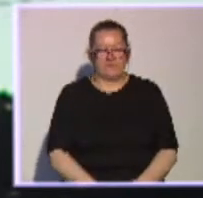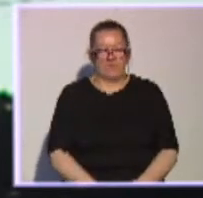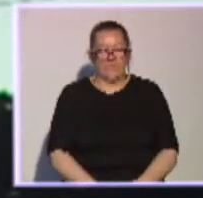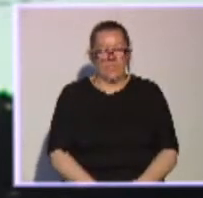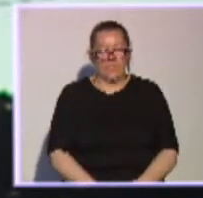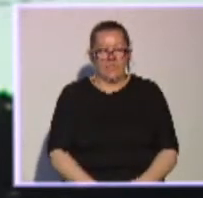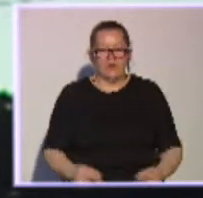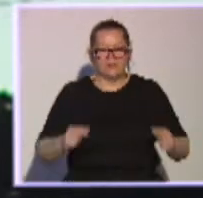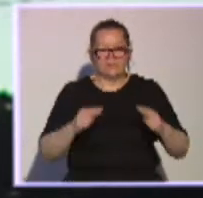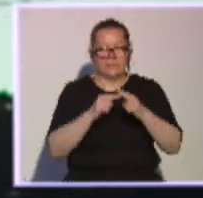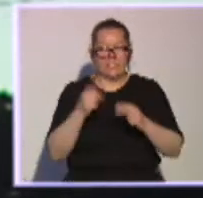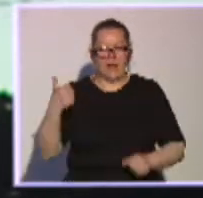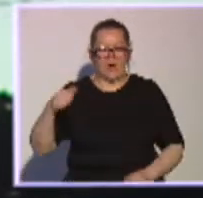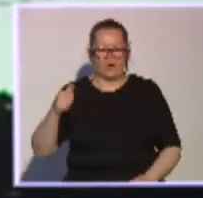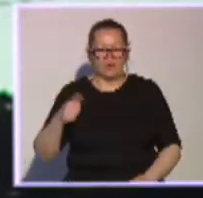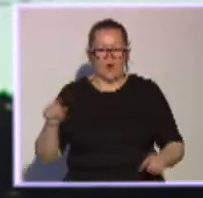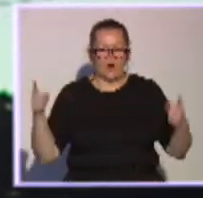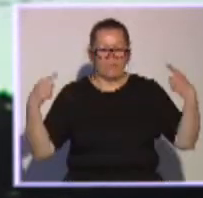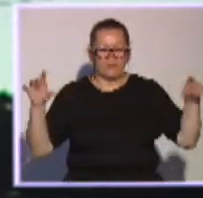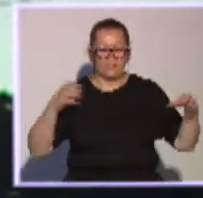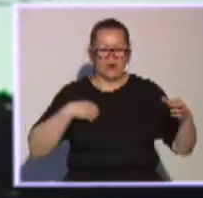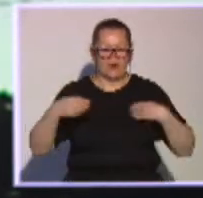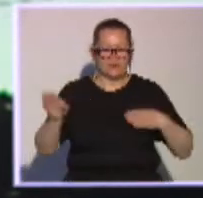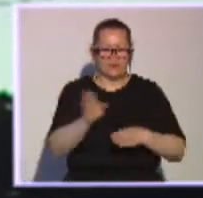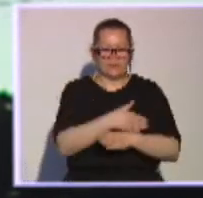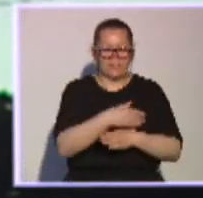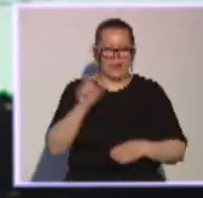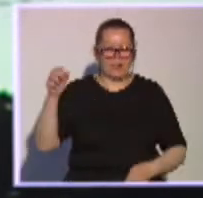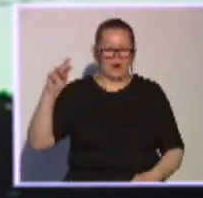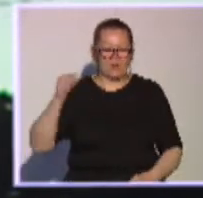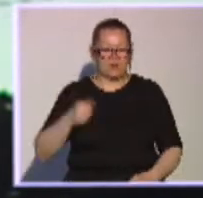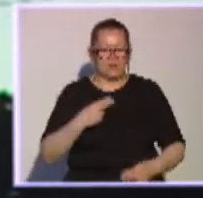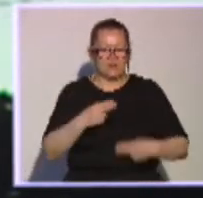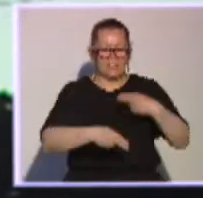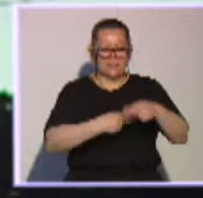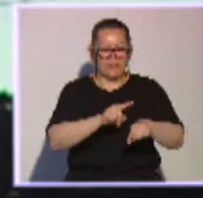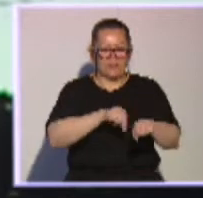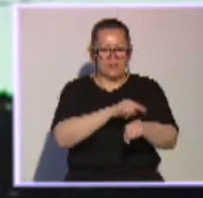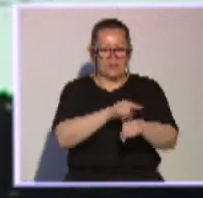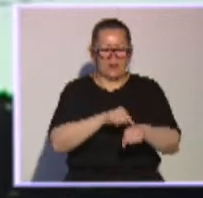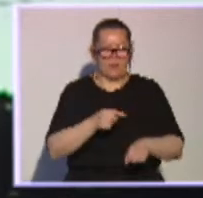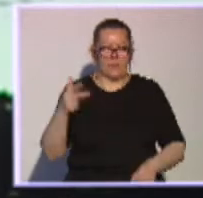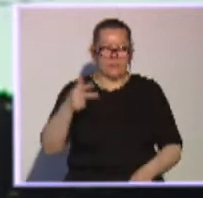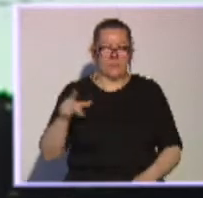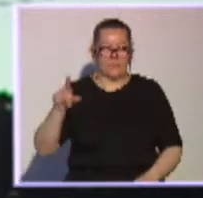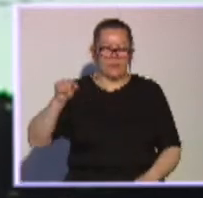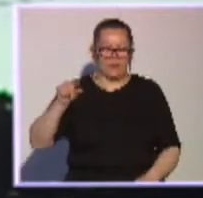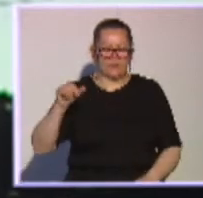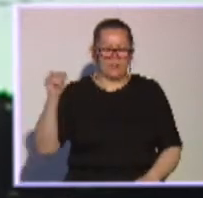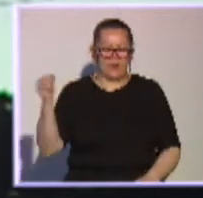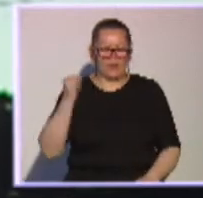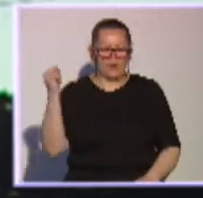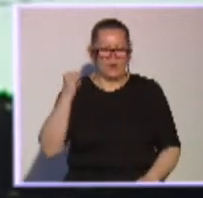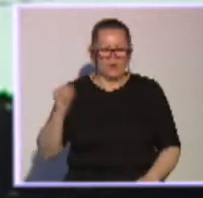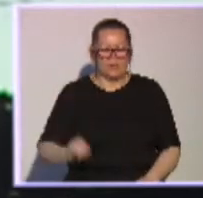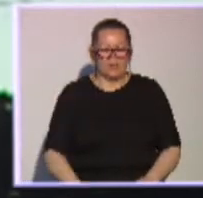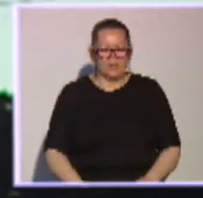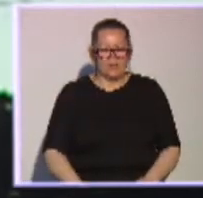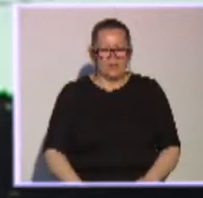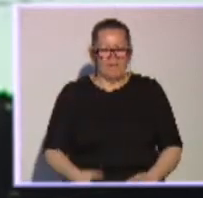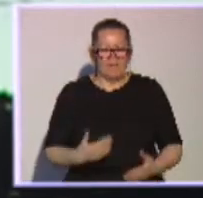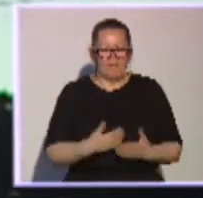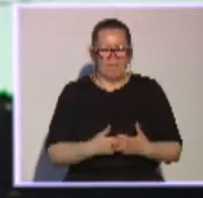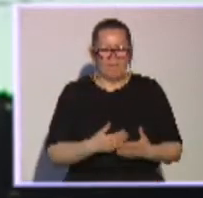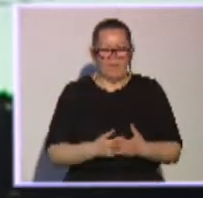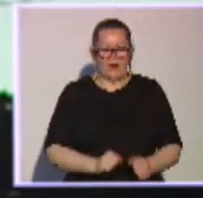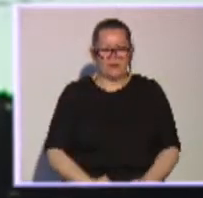Romanațiului. Ediția a 11-a a Festivalului Național de Teatru de la Caracal se va desfășura în perioada 13-20 iunie și va fi